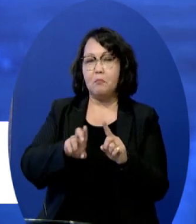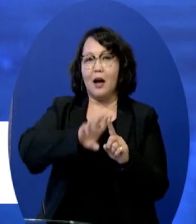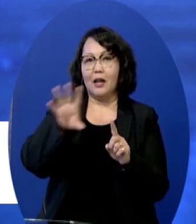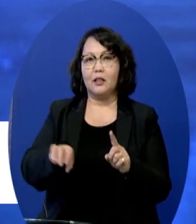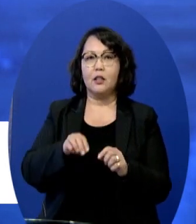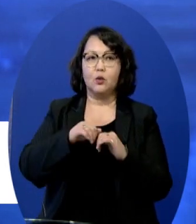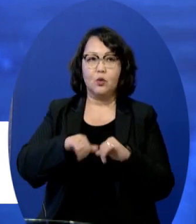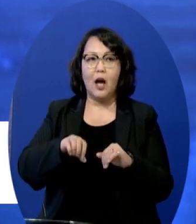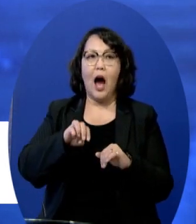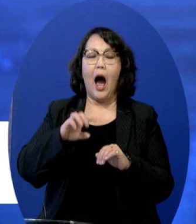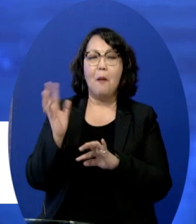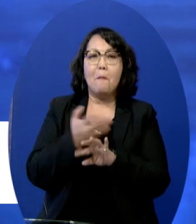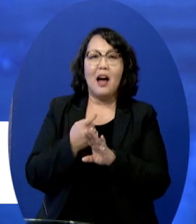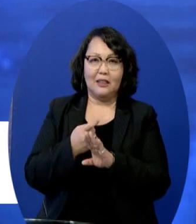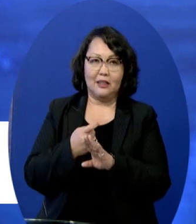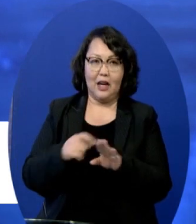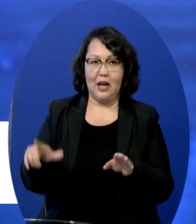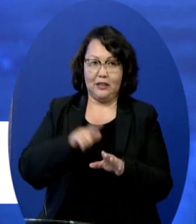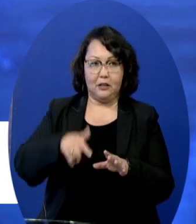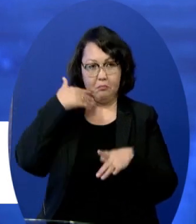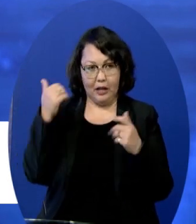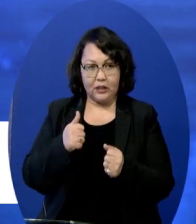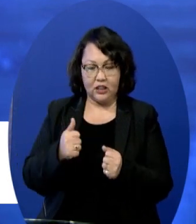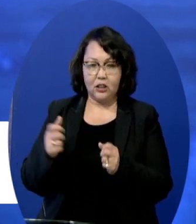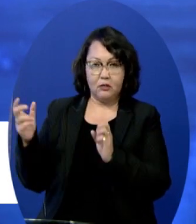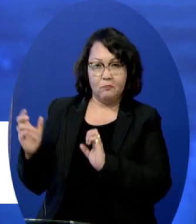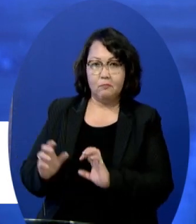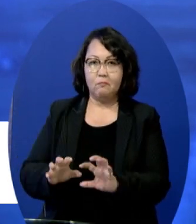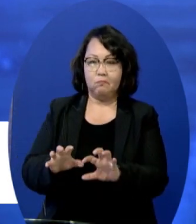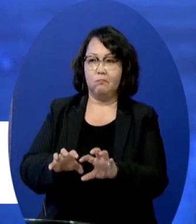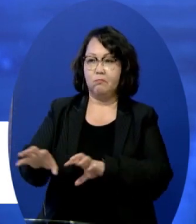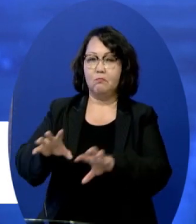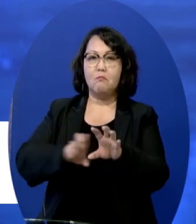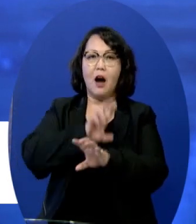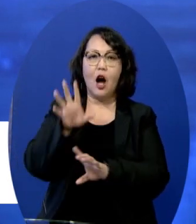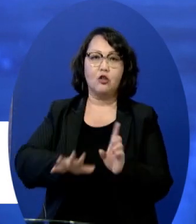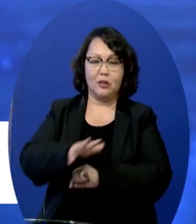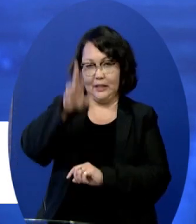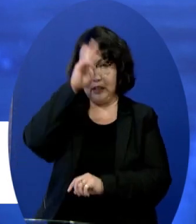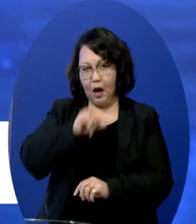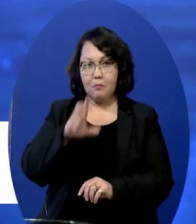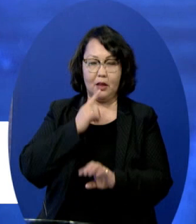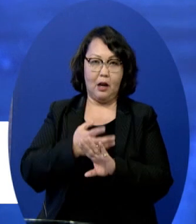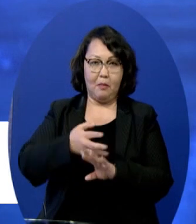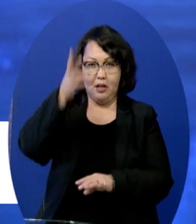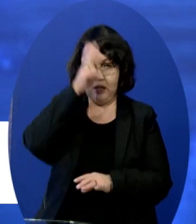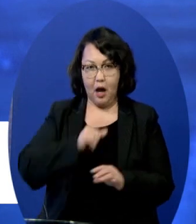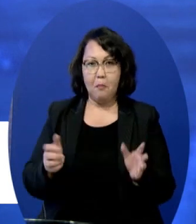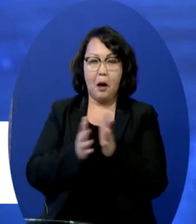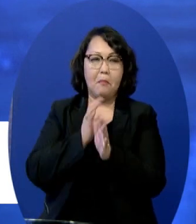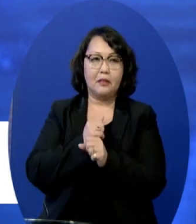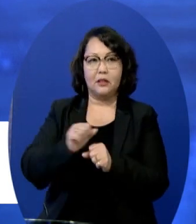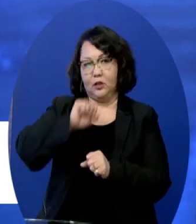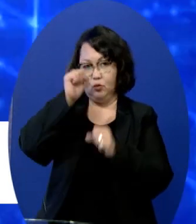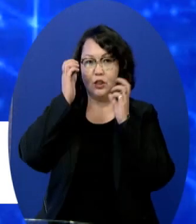хамгаалалттай газруудад энэ малчтыг зохион байгуулалт болон батлагаа хилэн зэрэгтэй хамтраад энэ